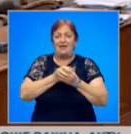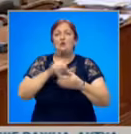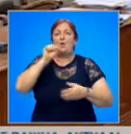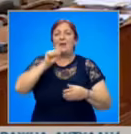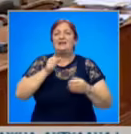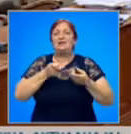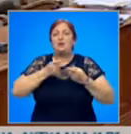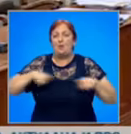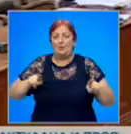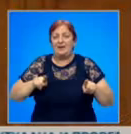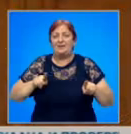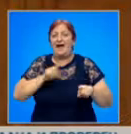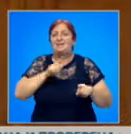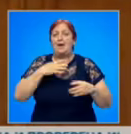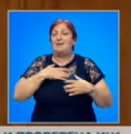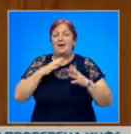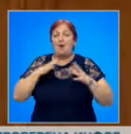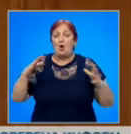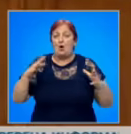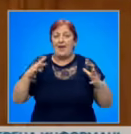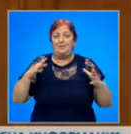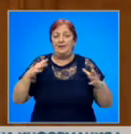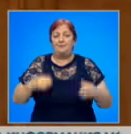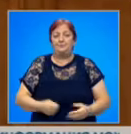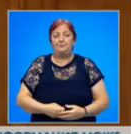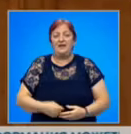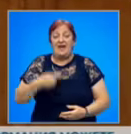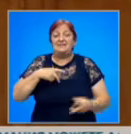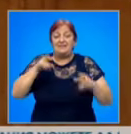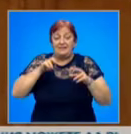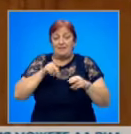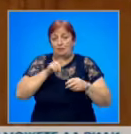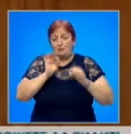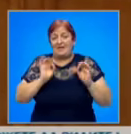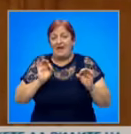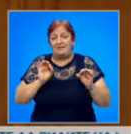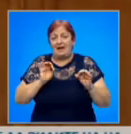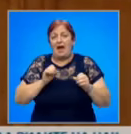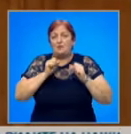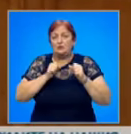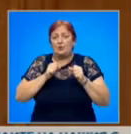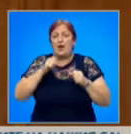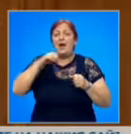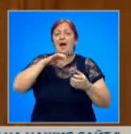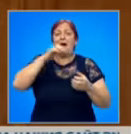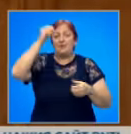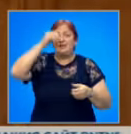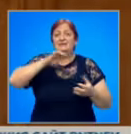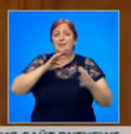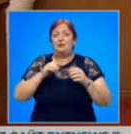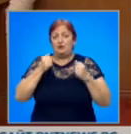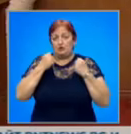промяната. Предстои ни вече да няма големи. И се надявам това наистина да е така. Предстои ни българския политически живот да се